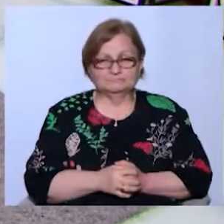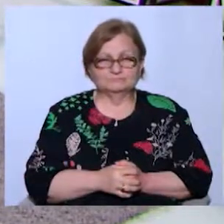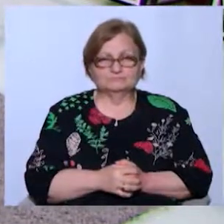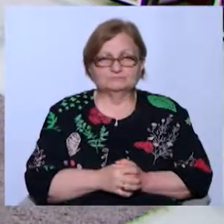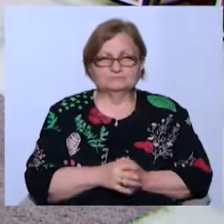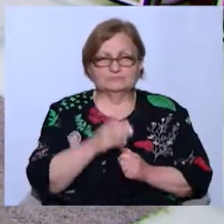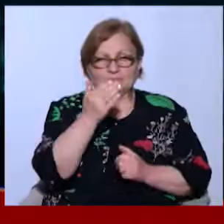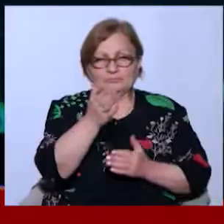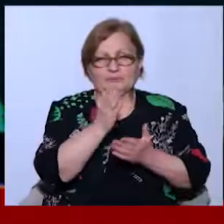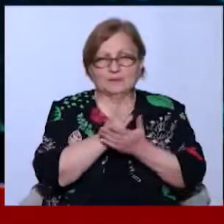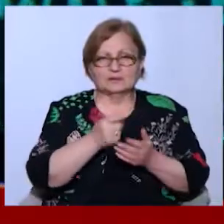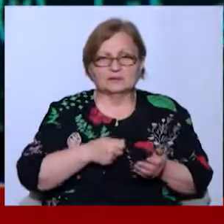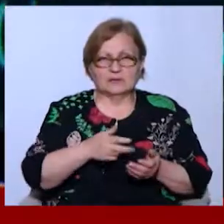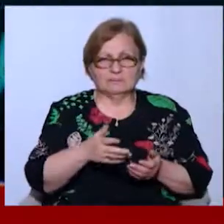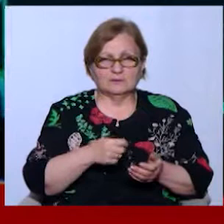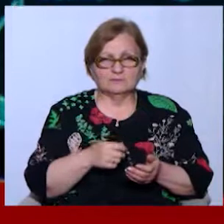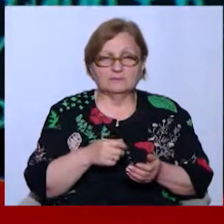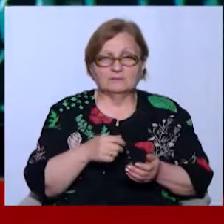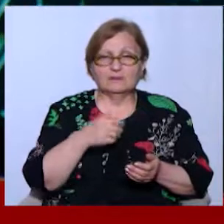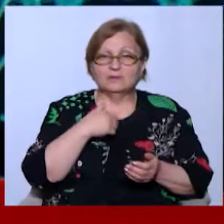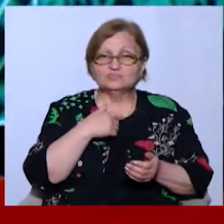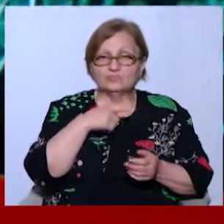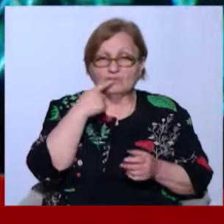სხვათა შორის ძალიან მნიშვნელოვანია, ჩვენ როცა ვამბობთ